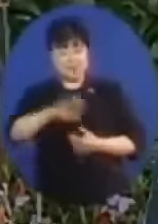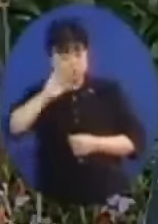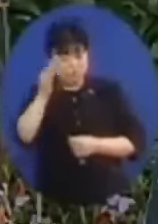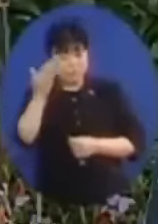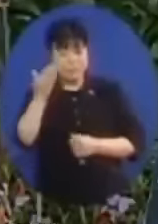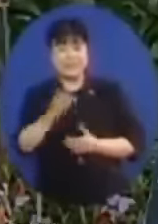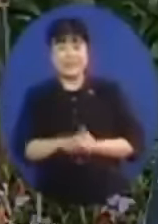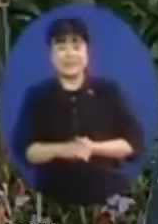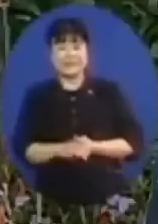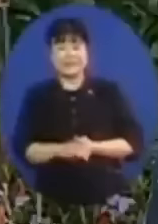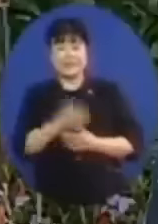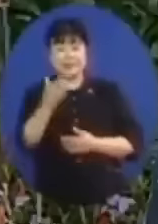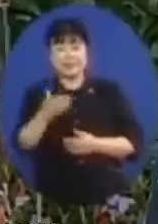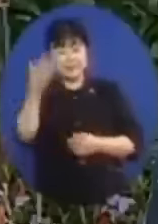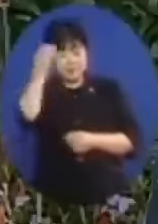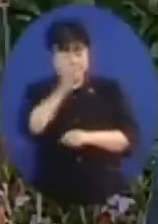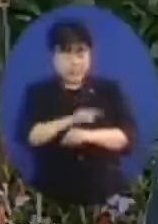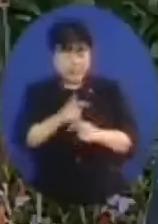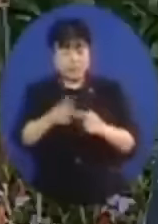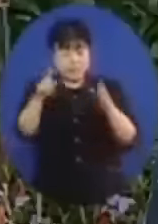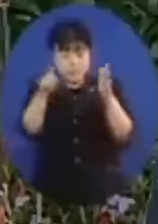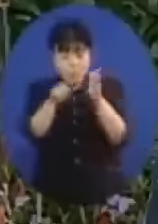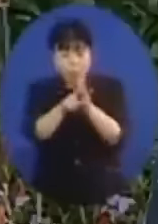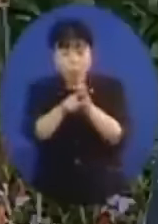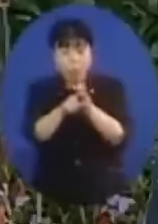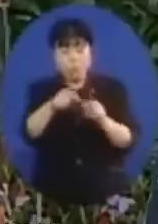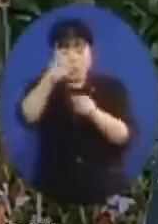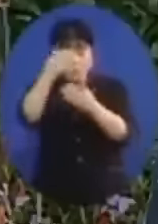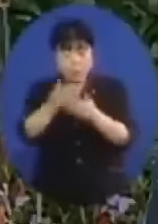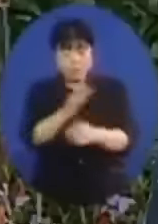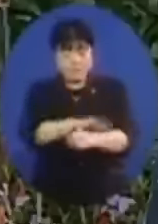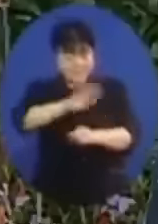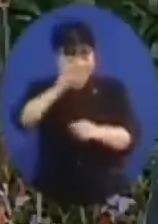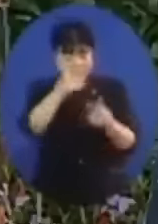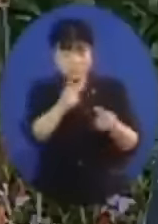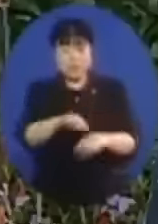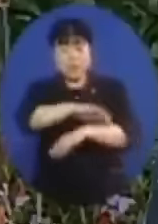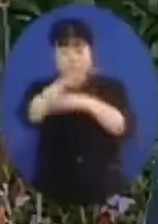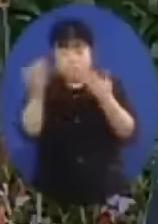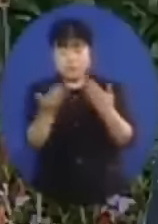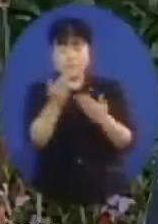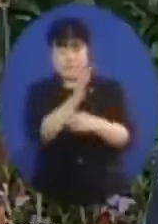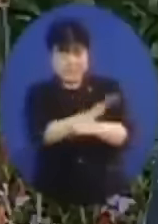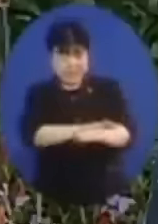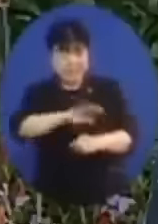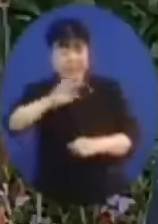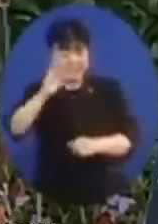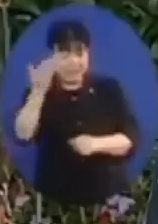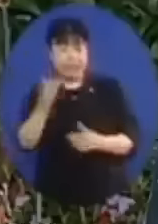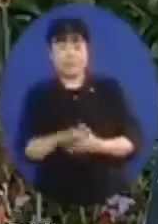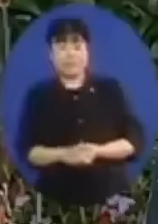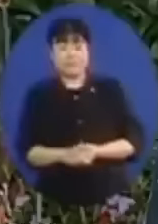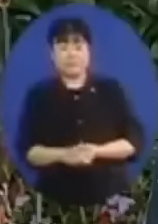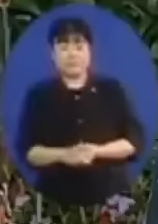돼요. 여러분 영혼이 예수 믿고 구원받고 잘됨같이 범사에도